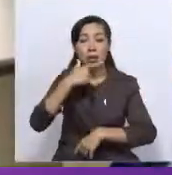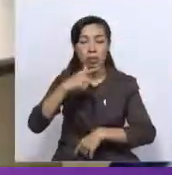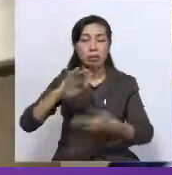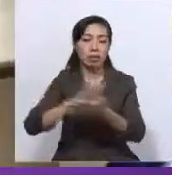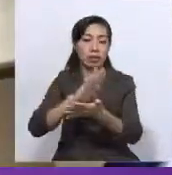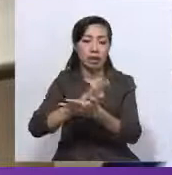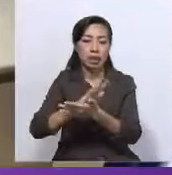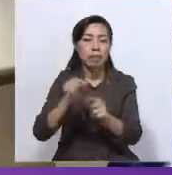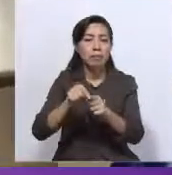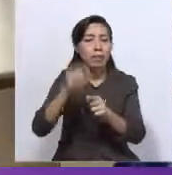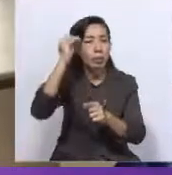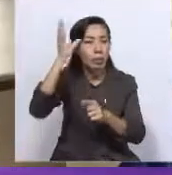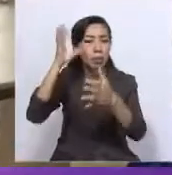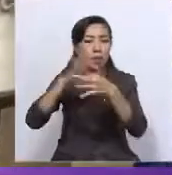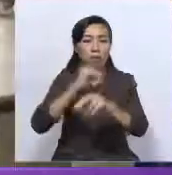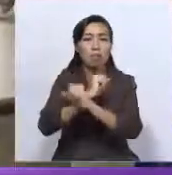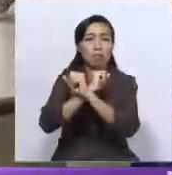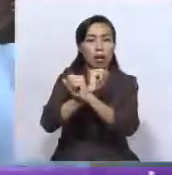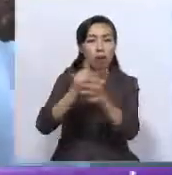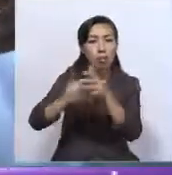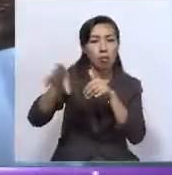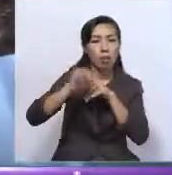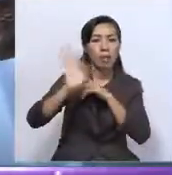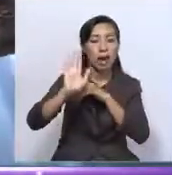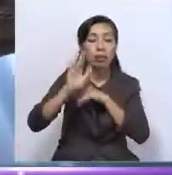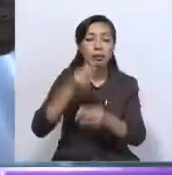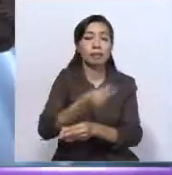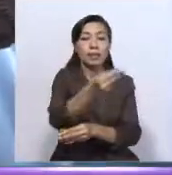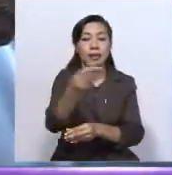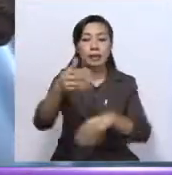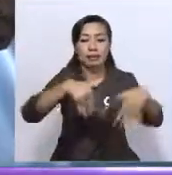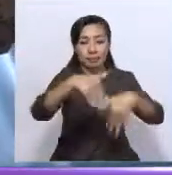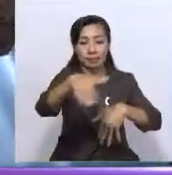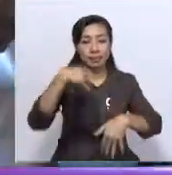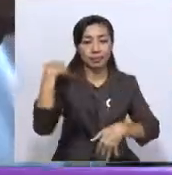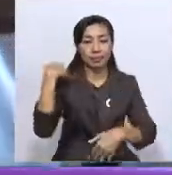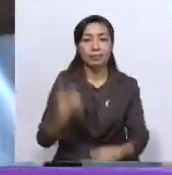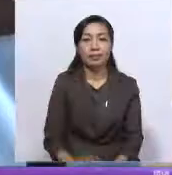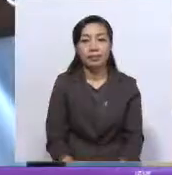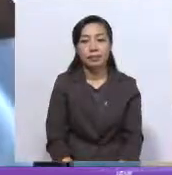เอกสารให้ความรู้เกี่ยวกับการป้องกันโรคพิษสุนัขบ้าให้แก่ประชาชนด้วยค่ะ